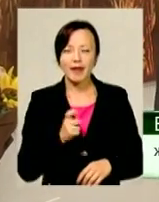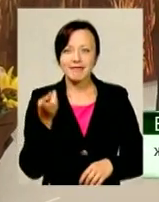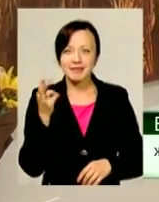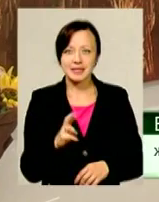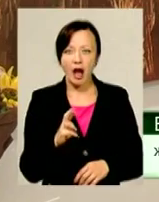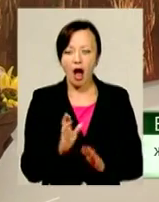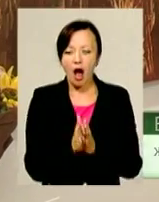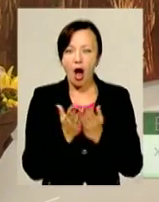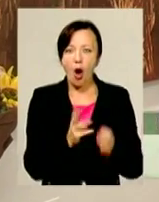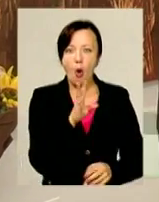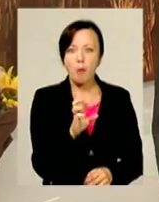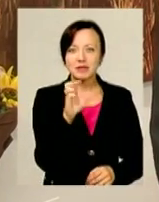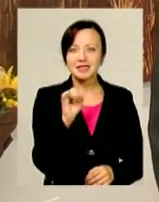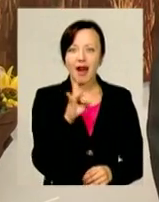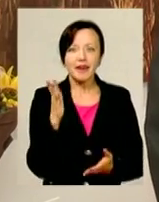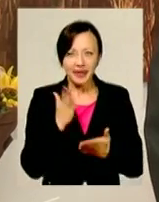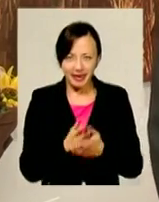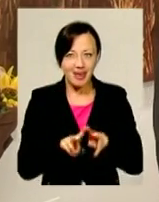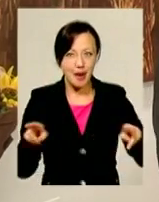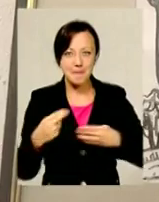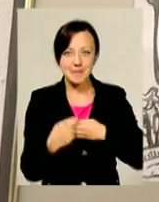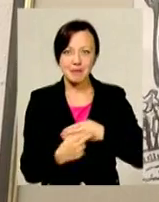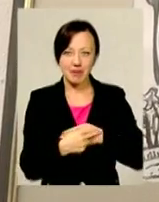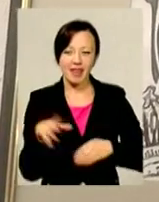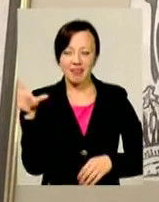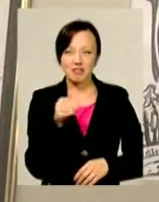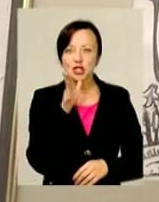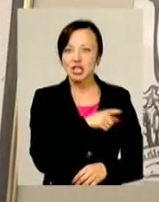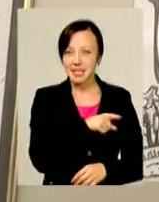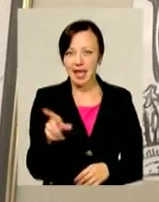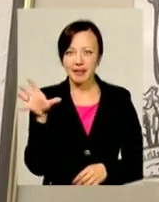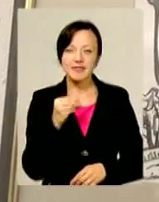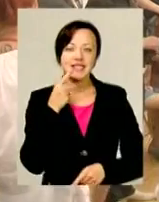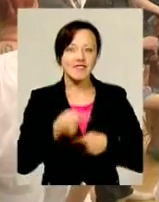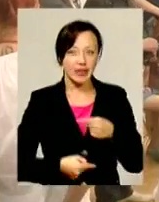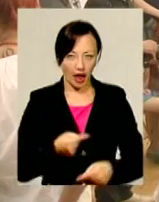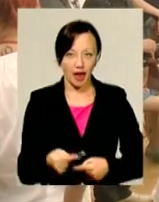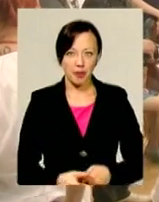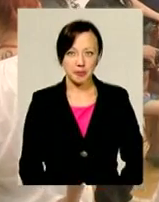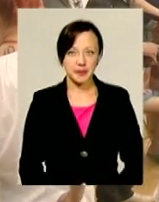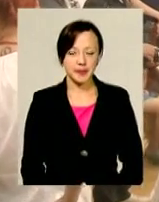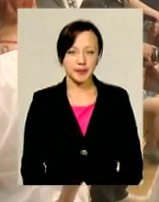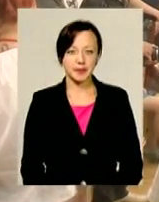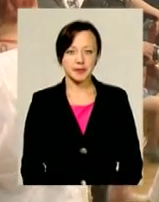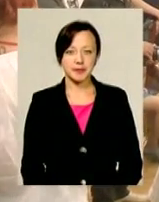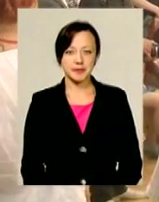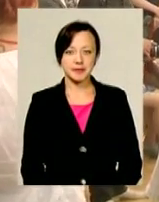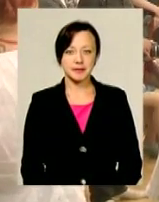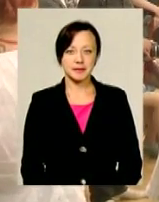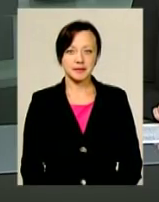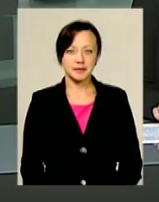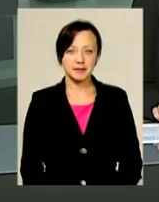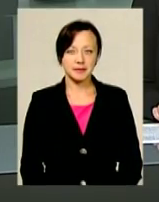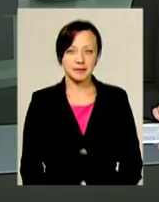Кобзар і є Біблія на всі часи, на всі віки. Надія Куриляк, Володимир Саприкін для інформаційного випуску.